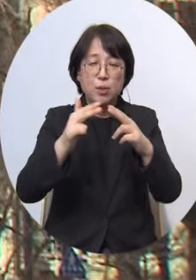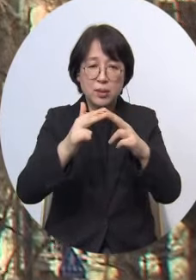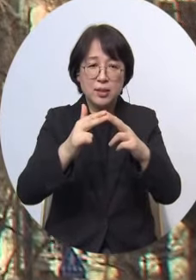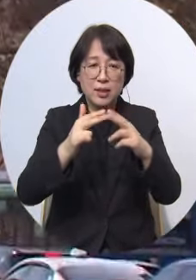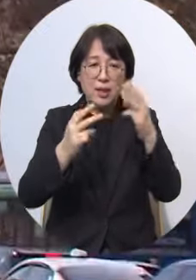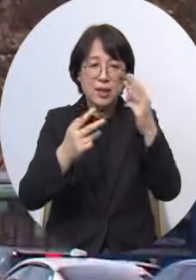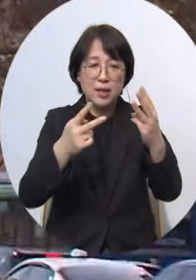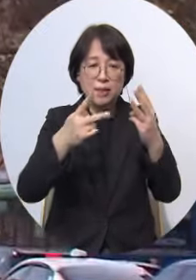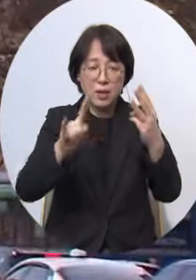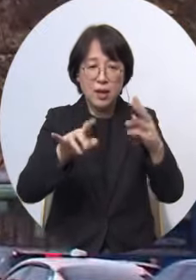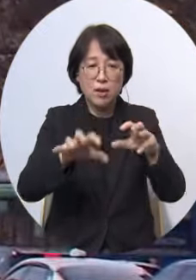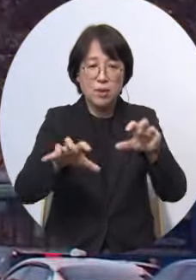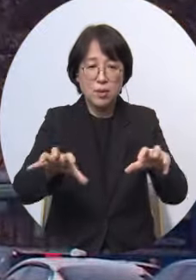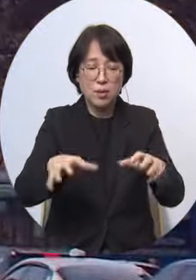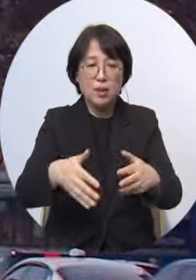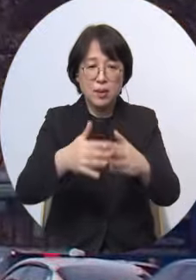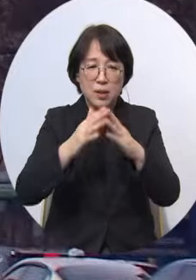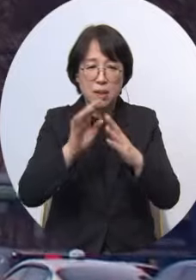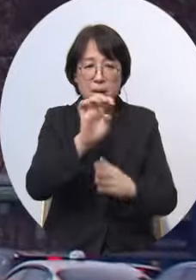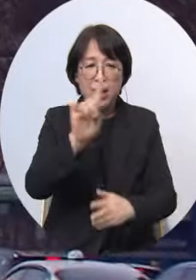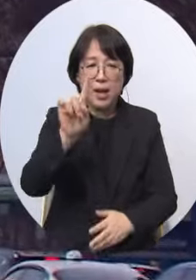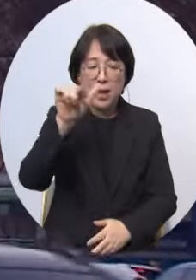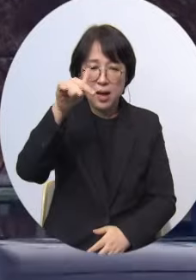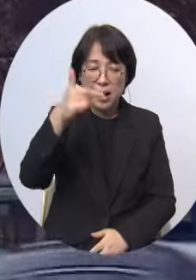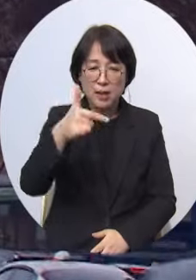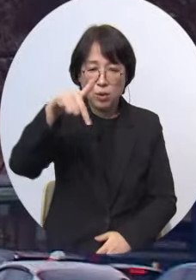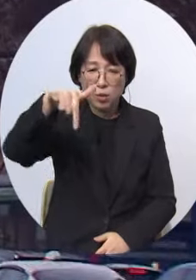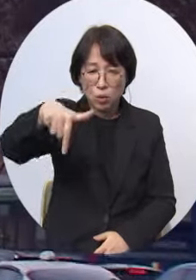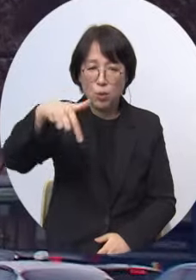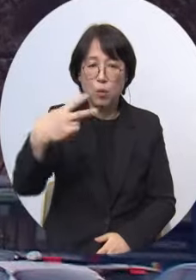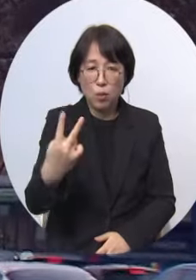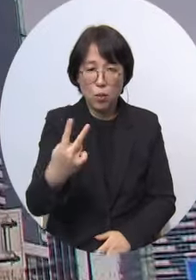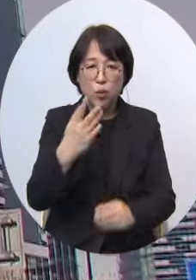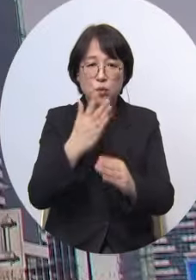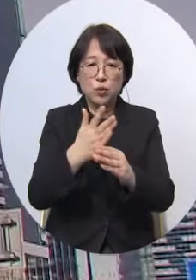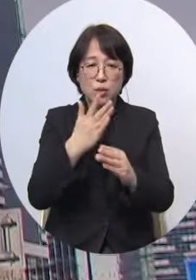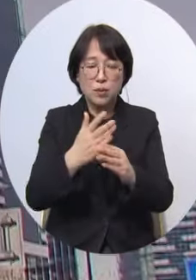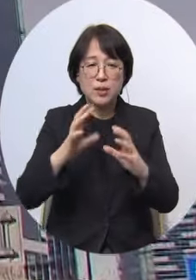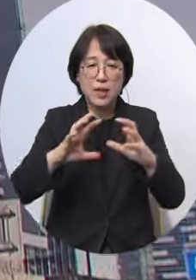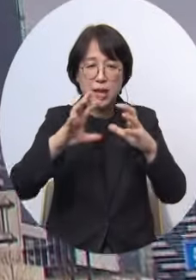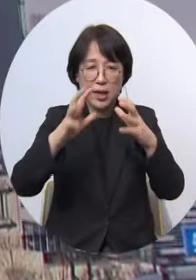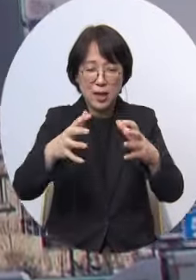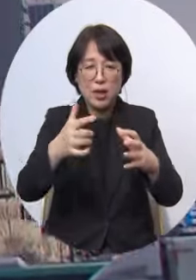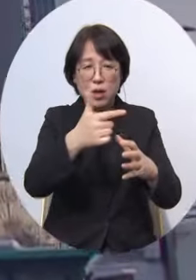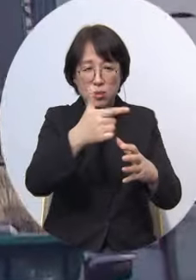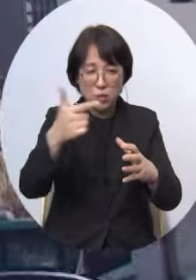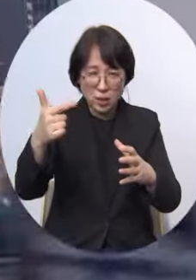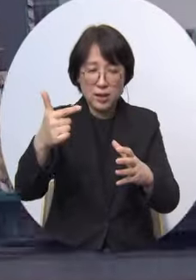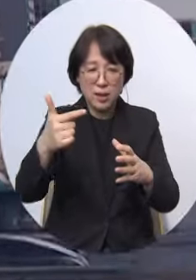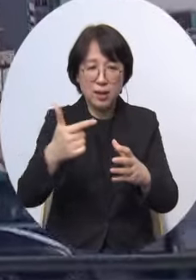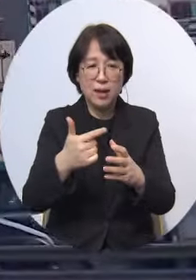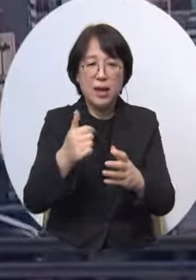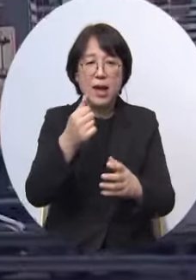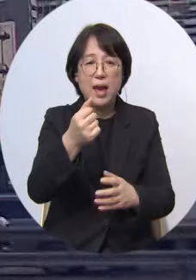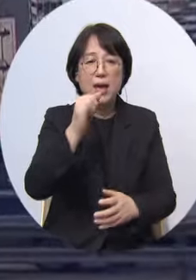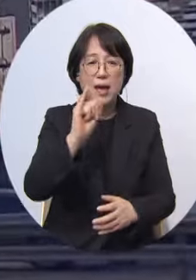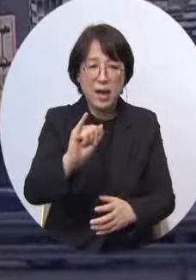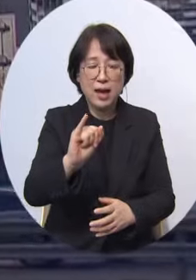구축합니다. 판교를 중심으로 세계 최고 수준의 저전력, 고성능 국산 AI 반도체를 개발,